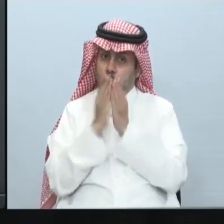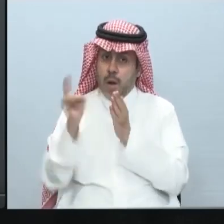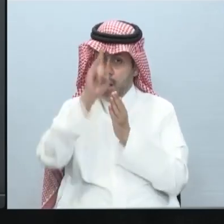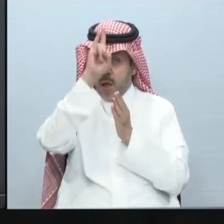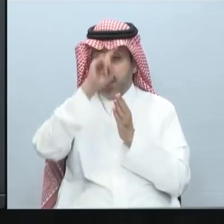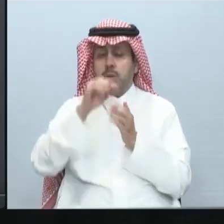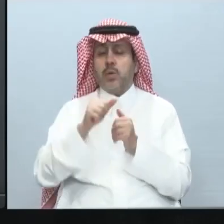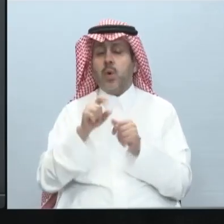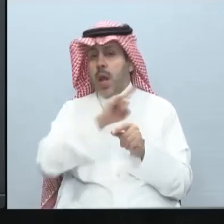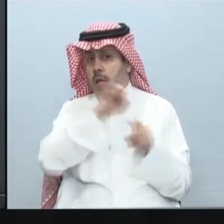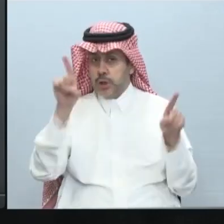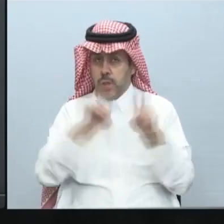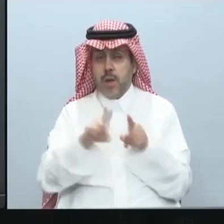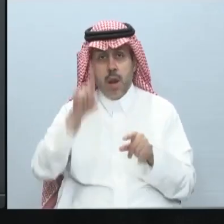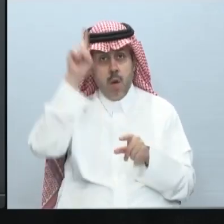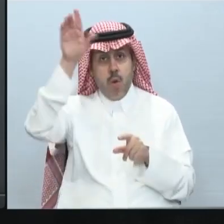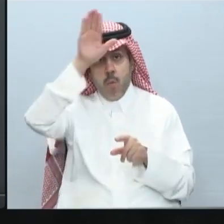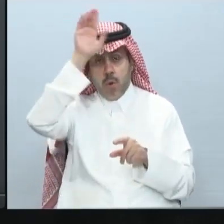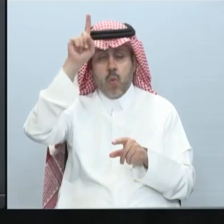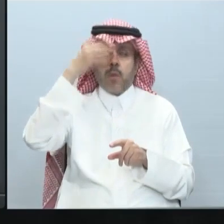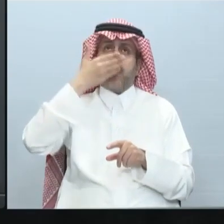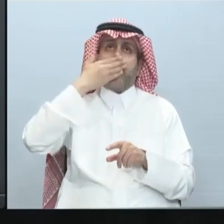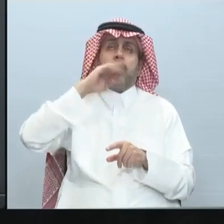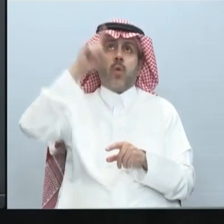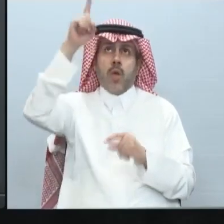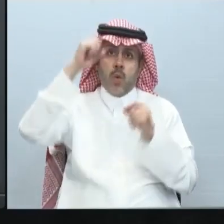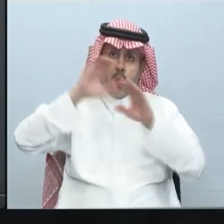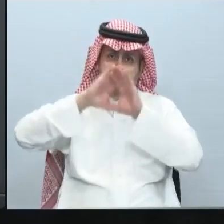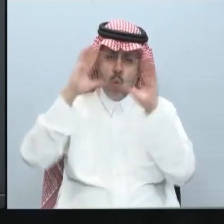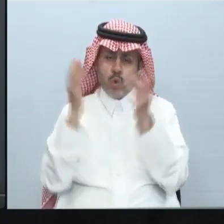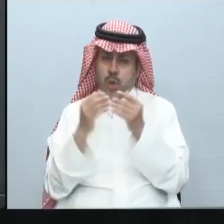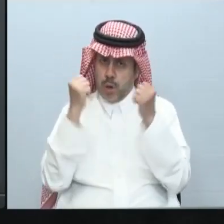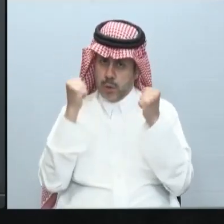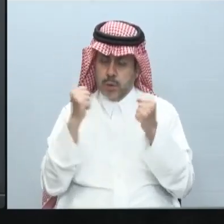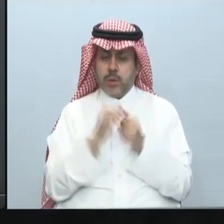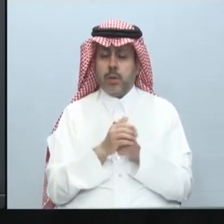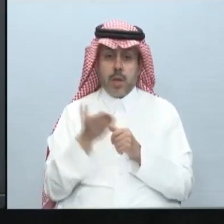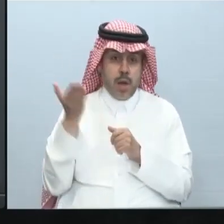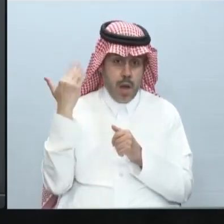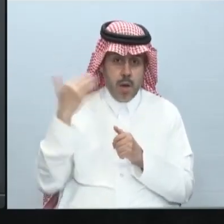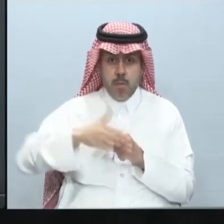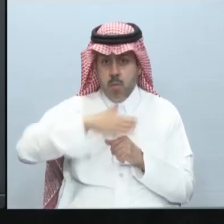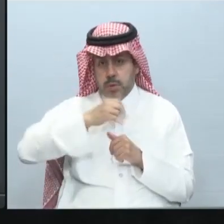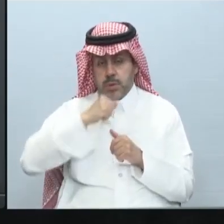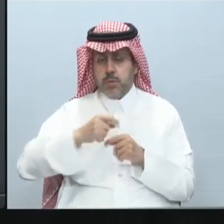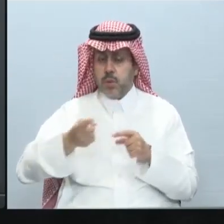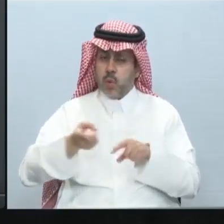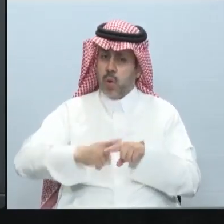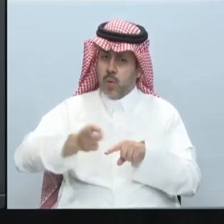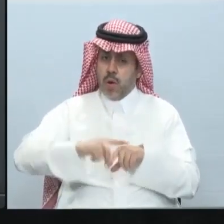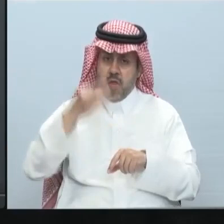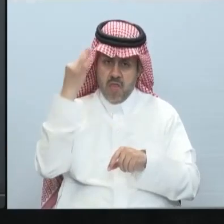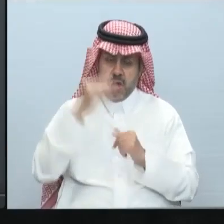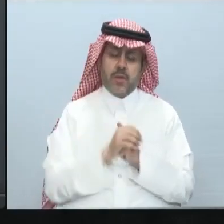وحده لا شريك له له الملك وله الحمد وهو على كل شيء قدير كان عليه الصلاه والسلام يكررها ثلاثا